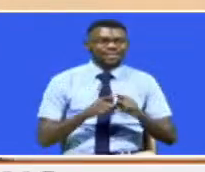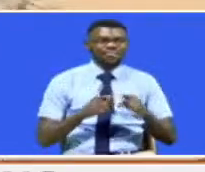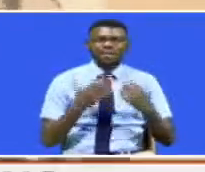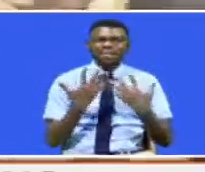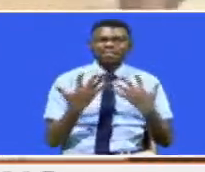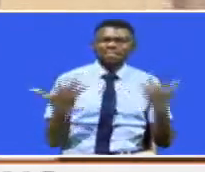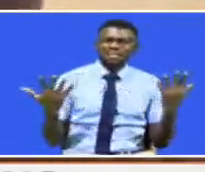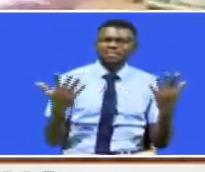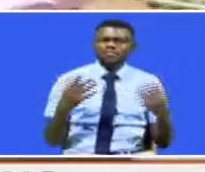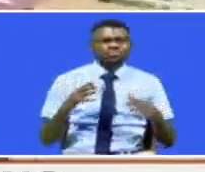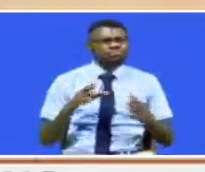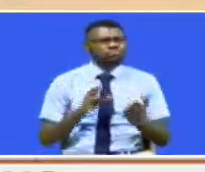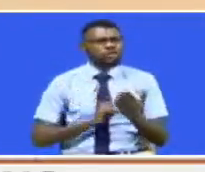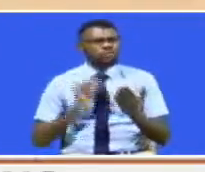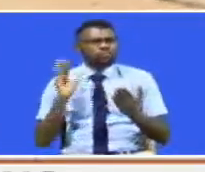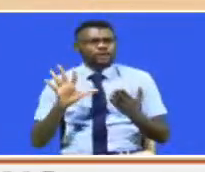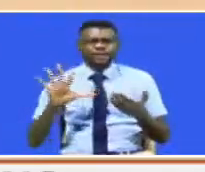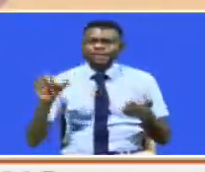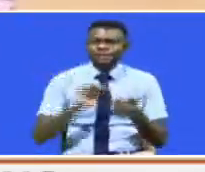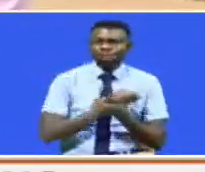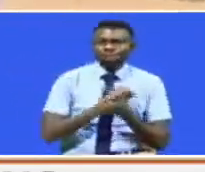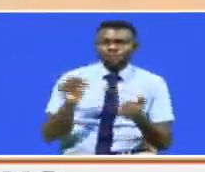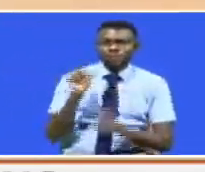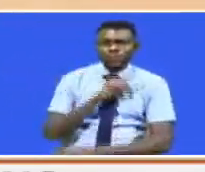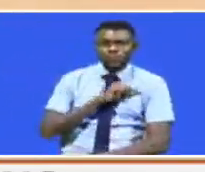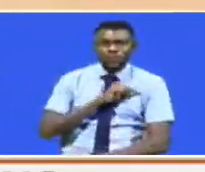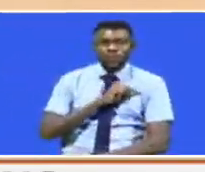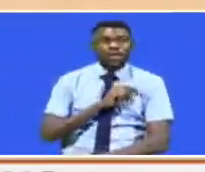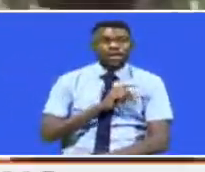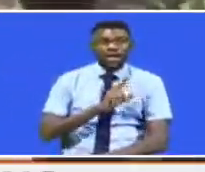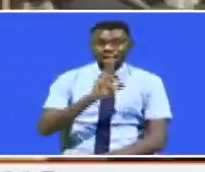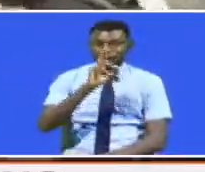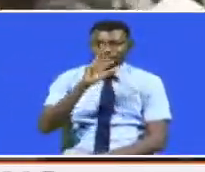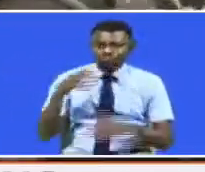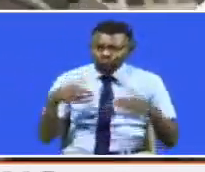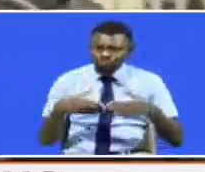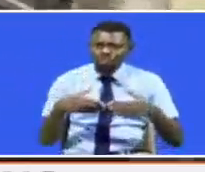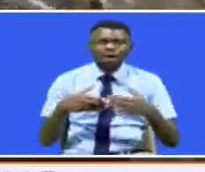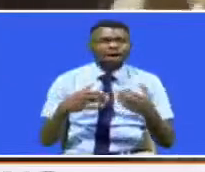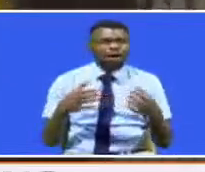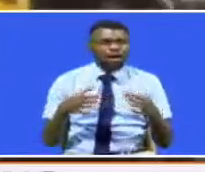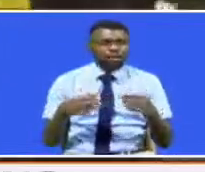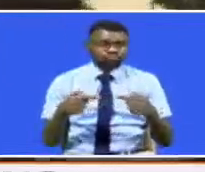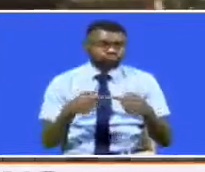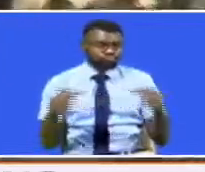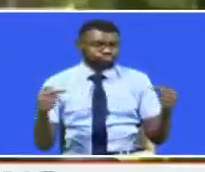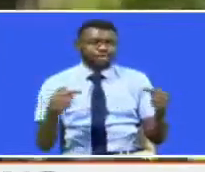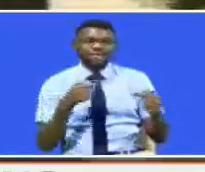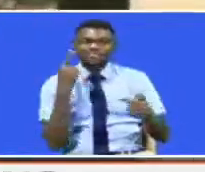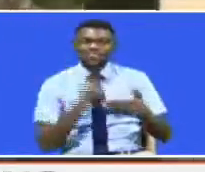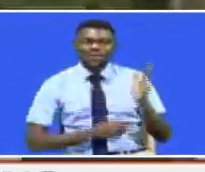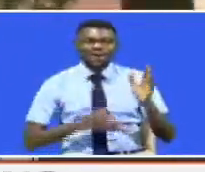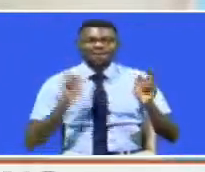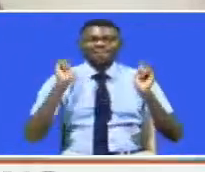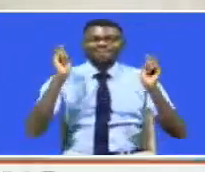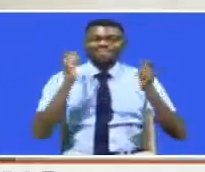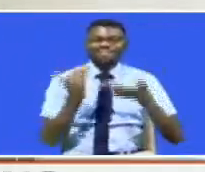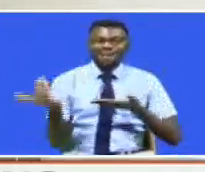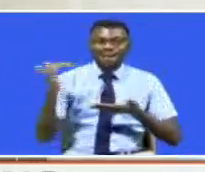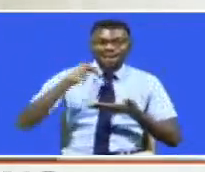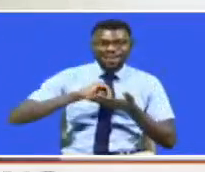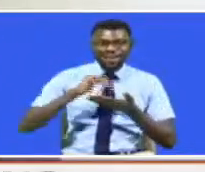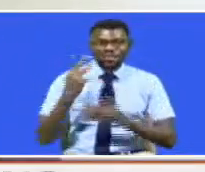thamani isiyojulikana iliharibiwa na waandamanaji. Wanasiasa wa mrengo upinzani wamesisitiza kuwa watarejelea maandamano hayo siku ya